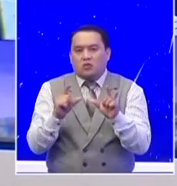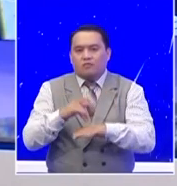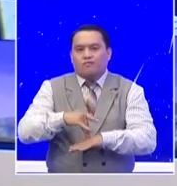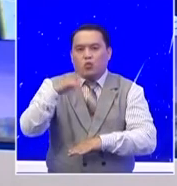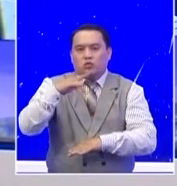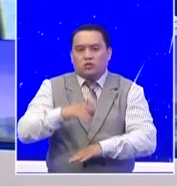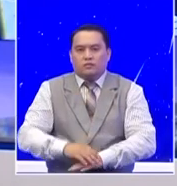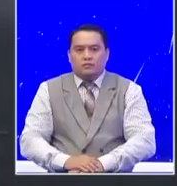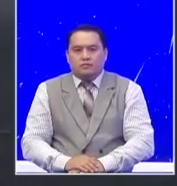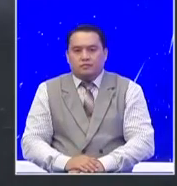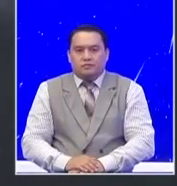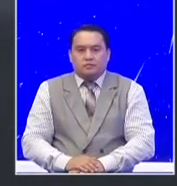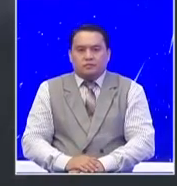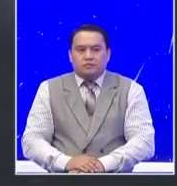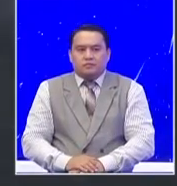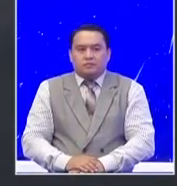сектора.